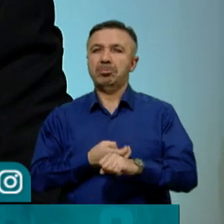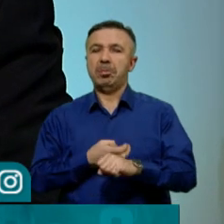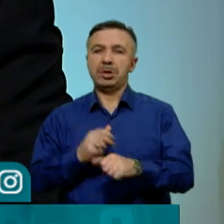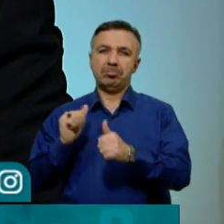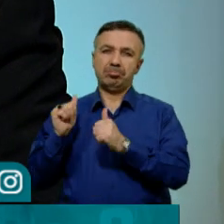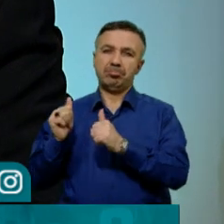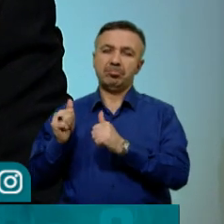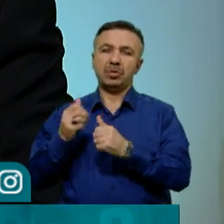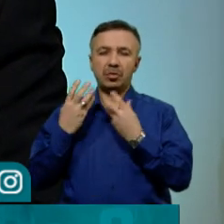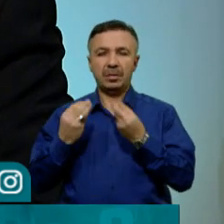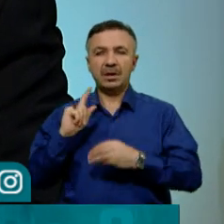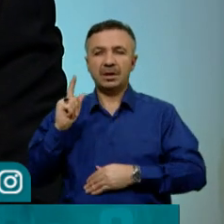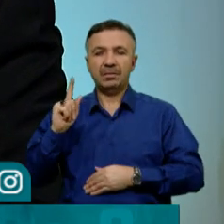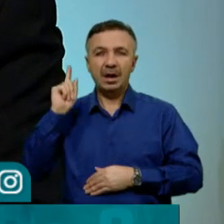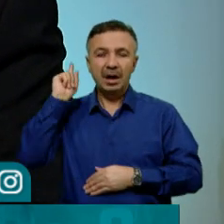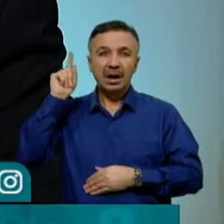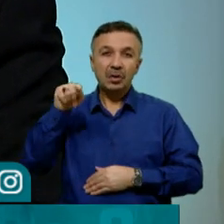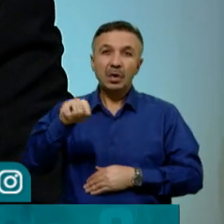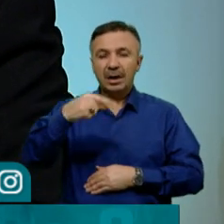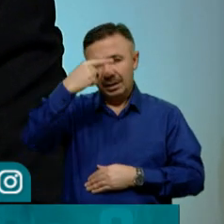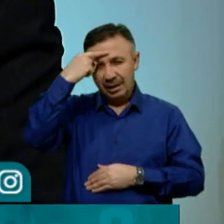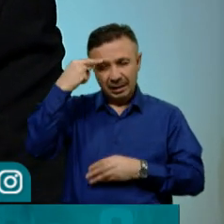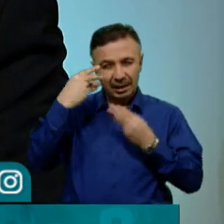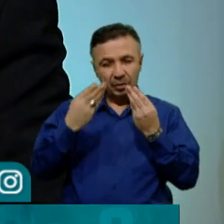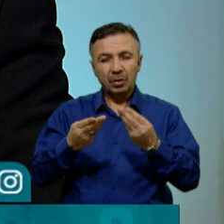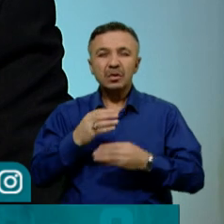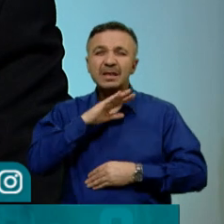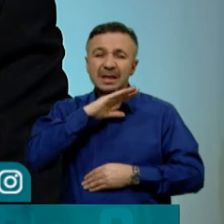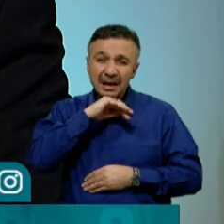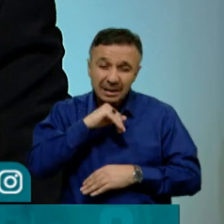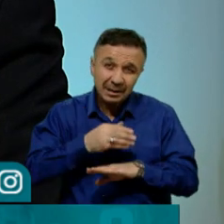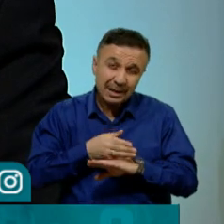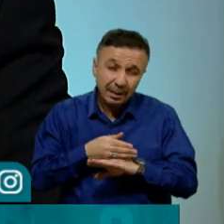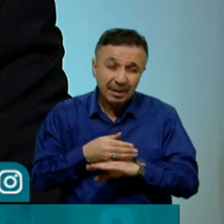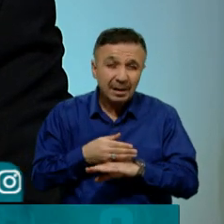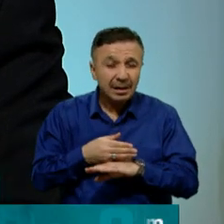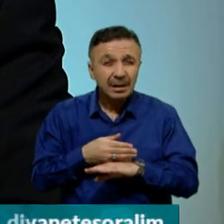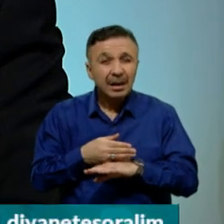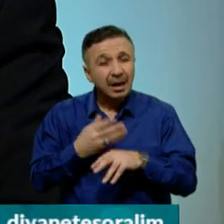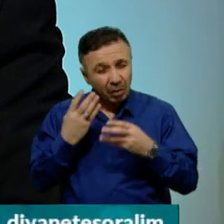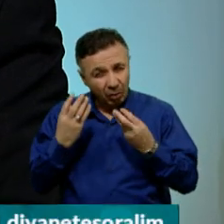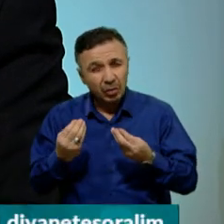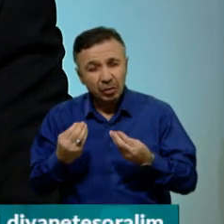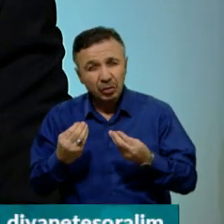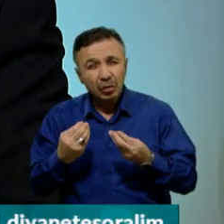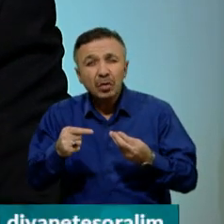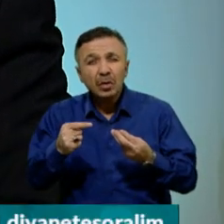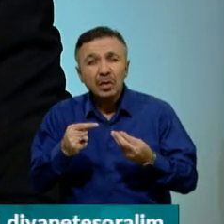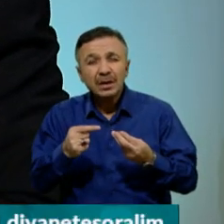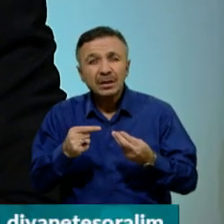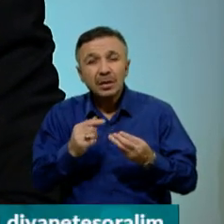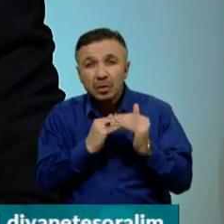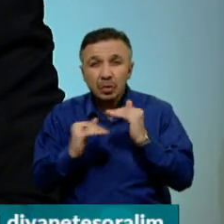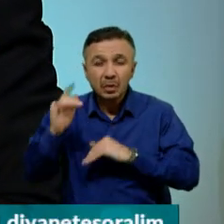unutmak da Allah'ın ona takdir etmiş olduğu yaşlılıktan kaynaklanan bir husus o açıdan Yüce